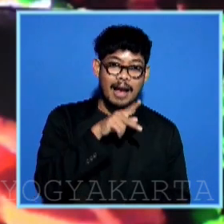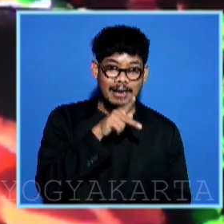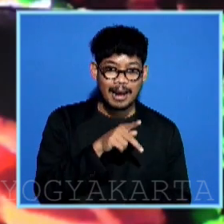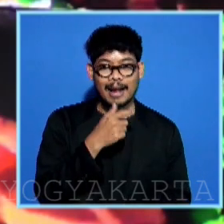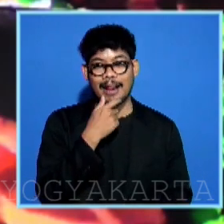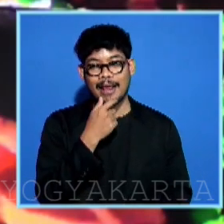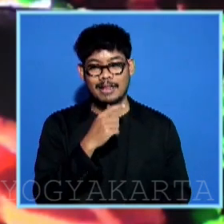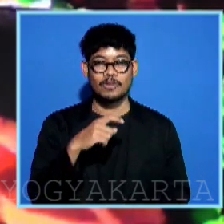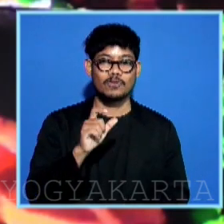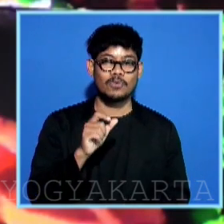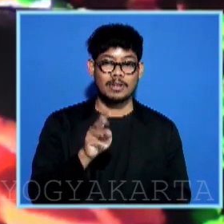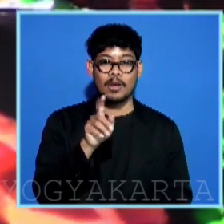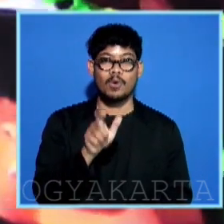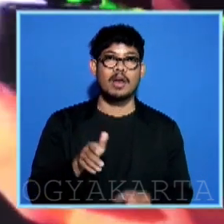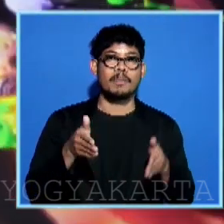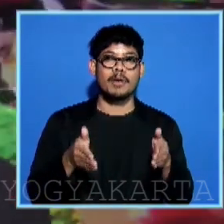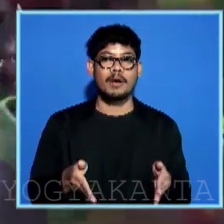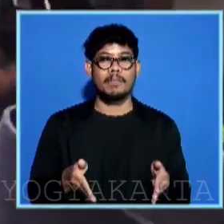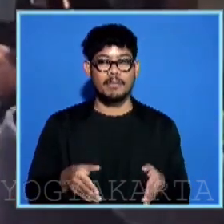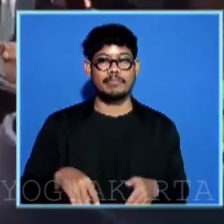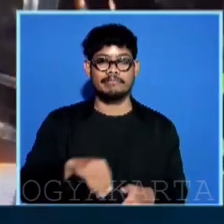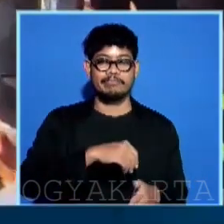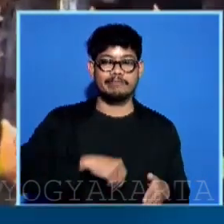di rumah duka untuk disemayamkan.